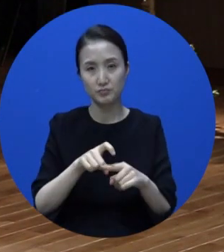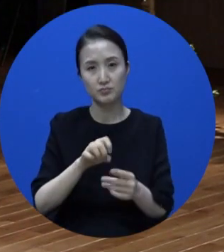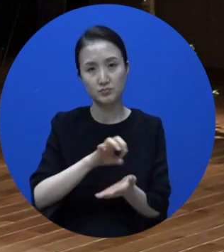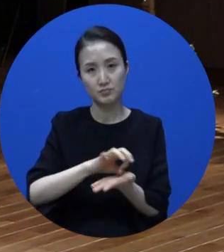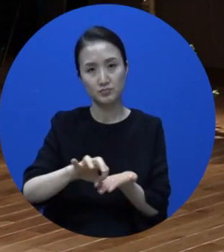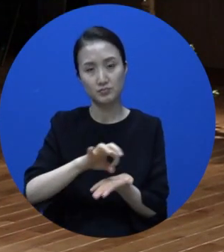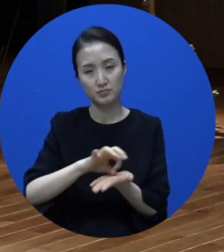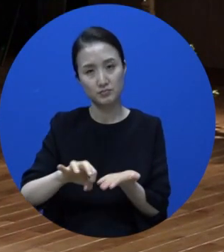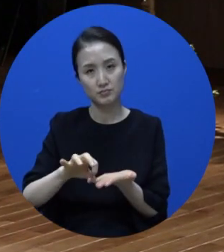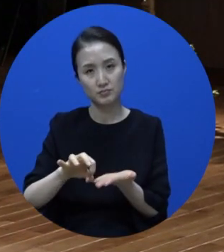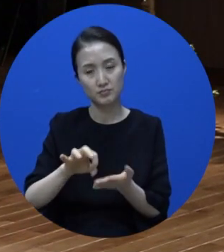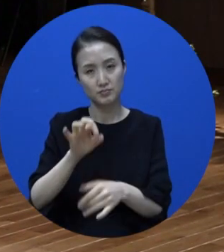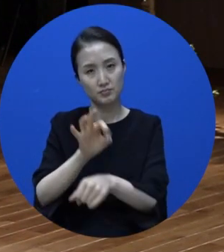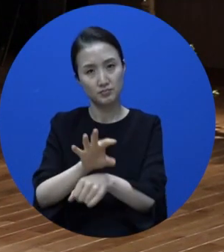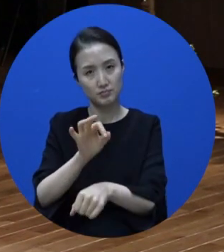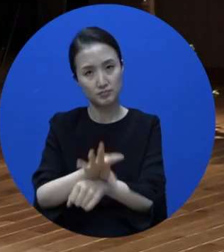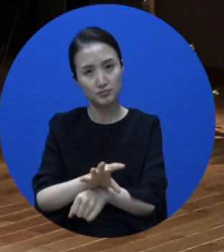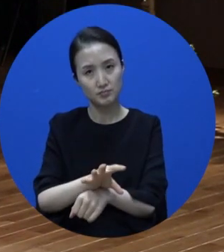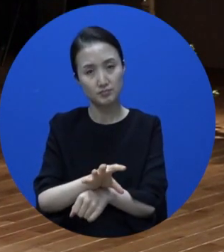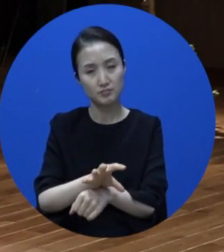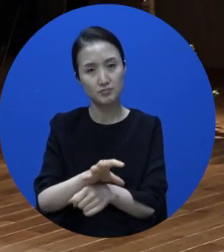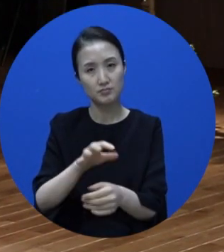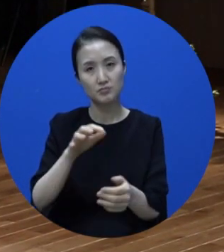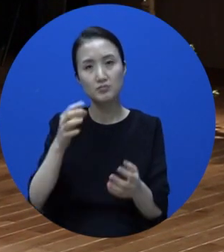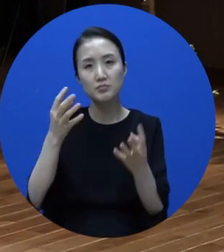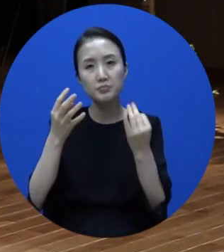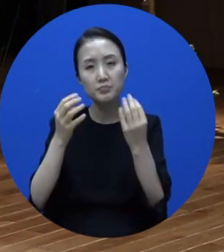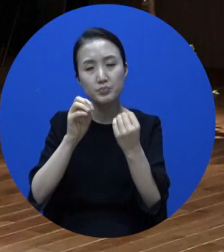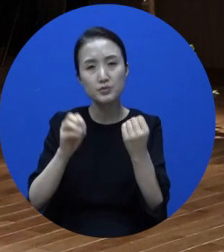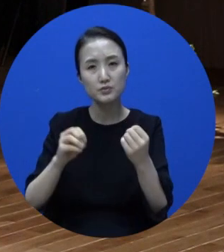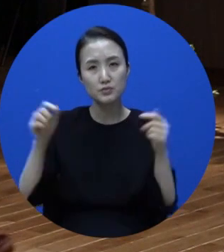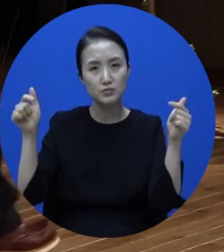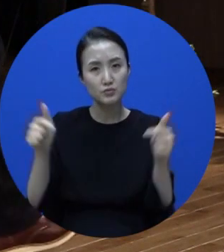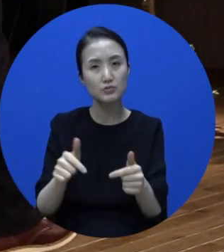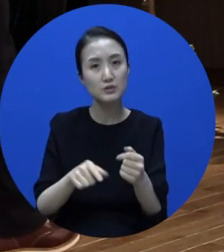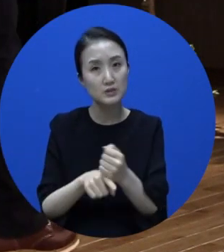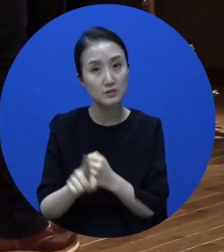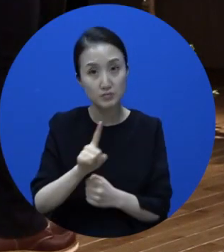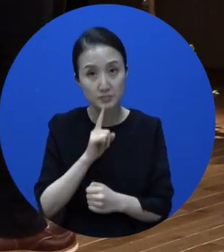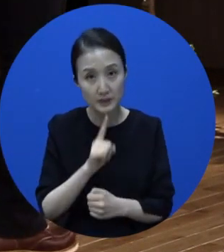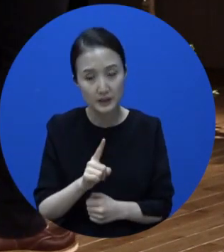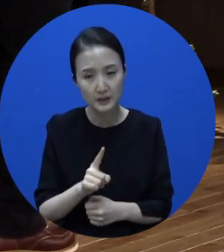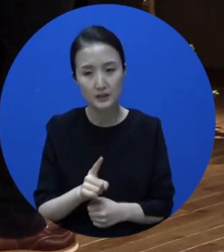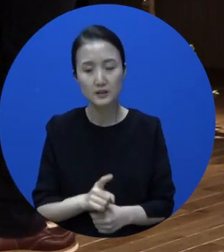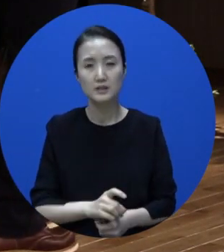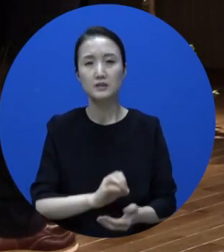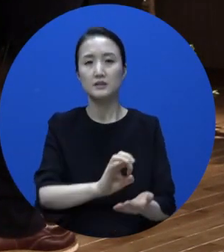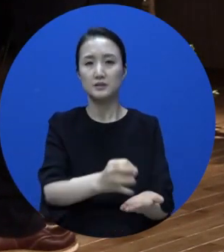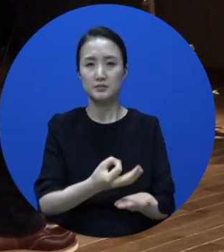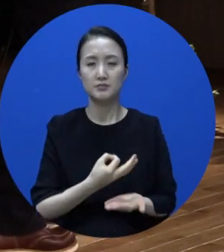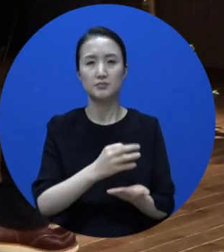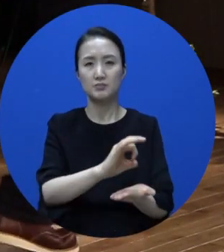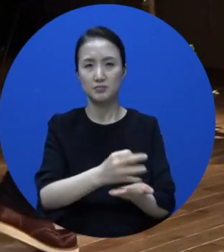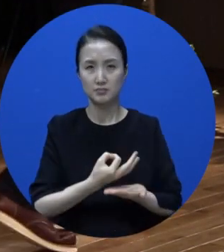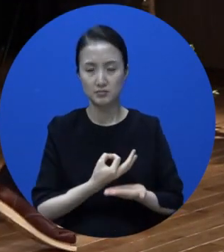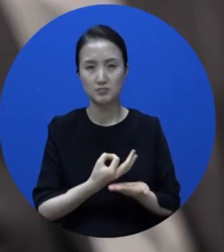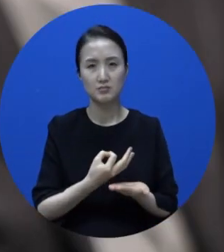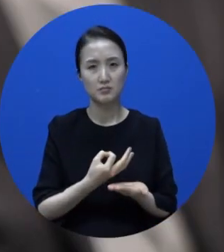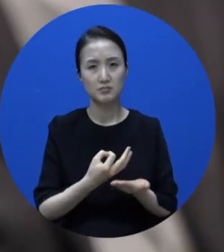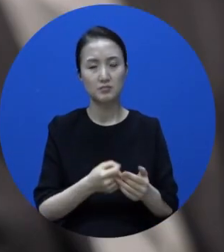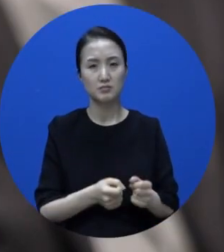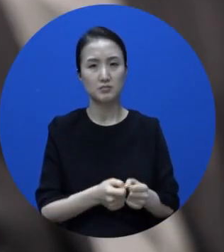허락한다는 이야기는 소득이 늘어도 소비가 늘지 않는다는